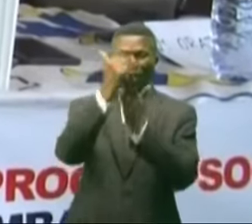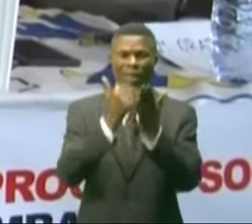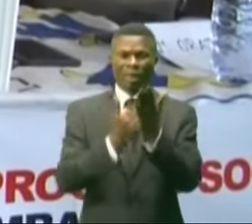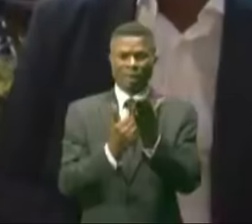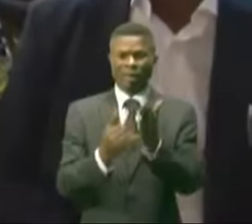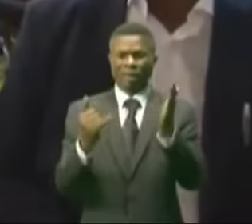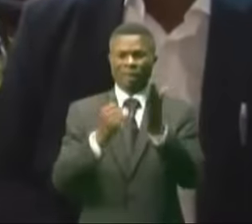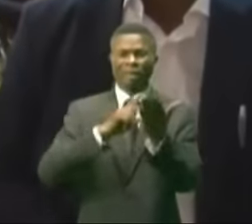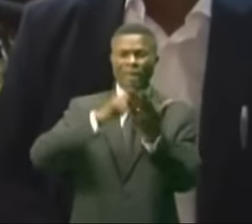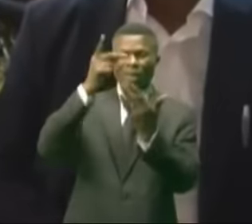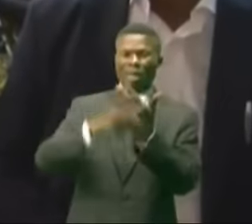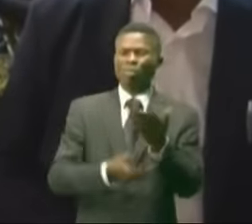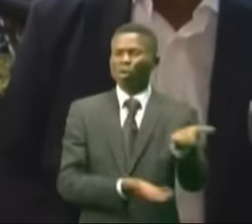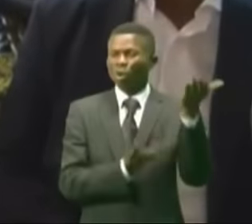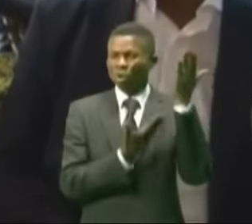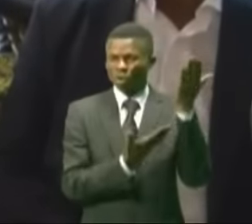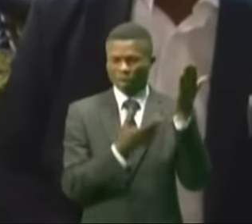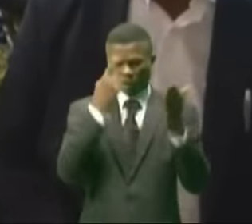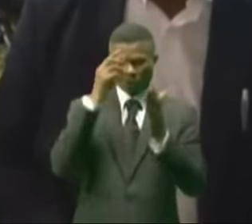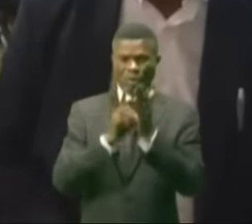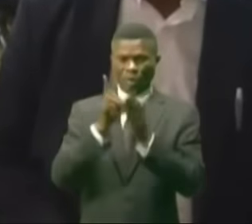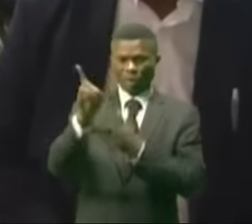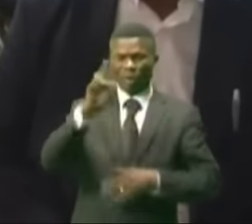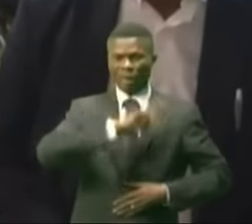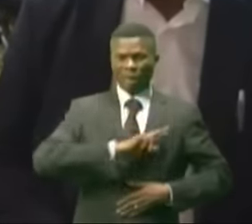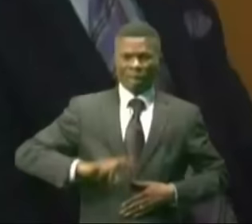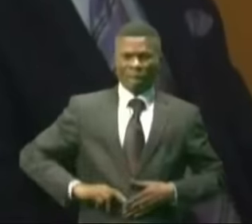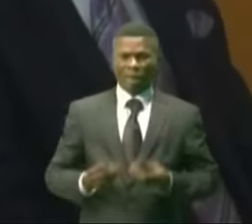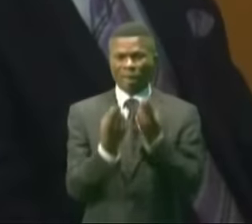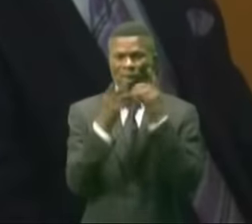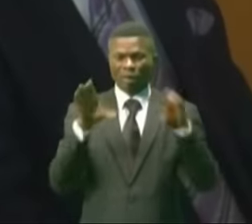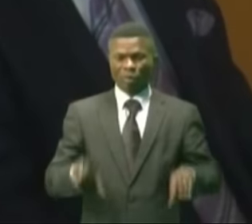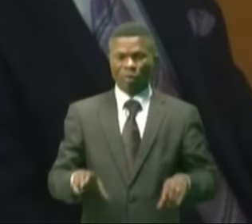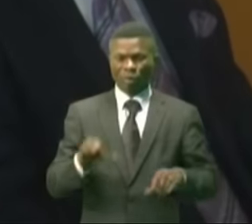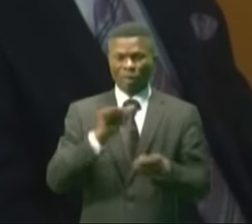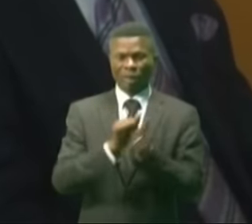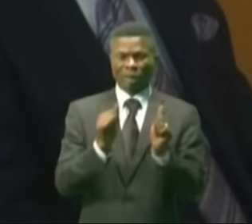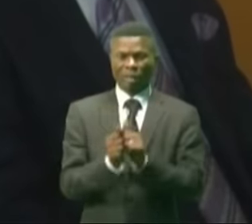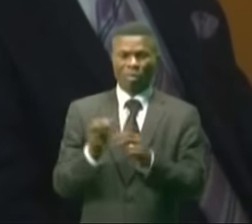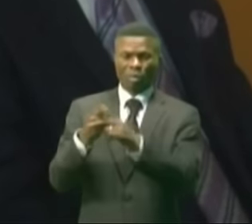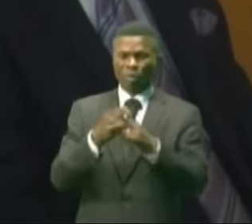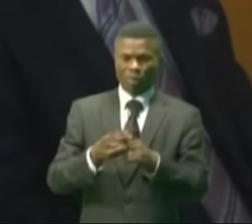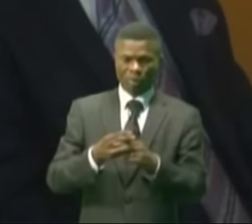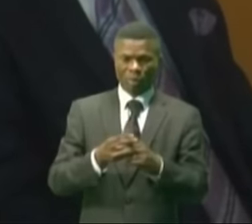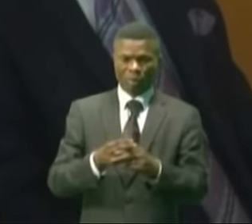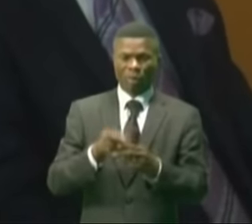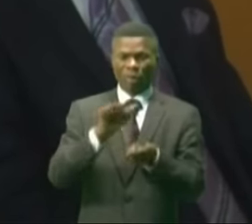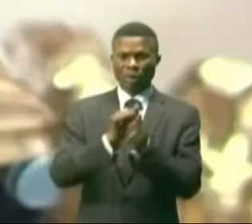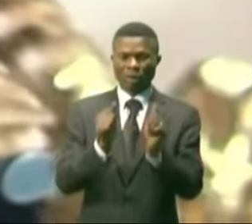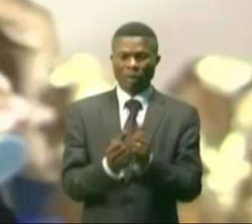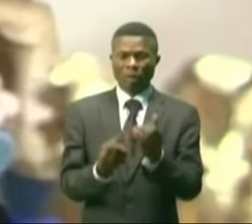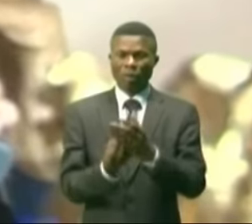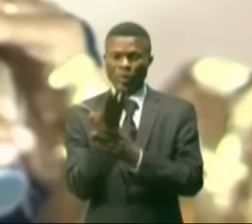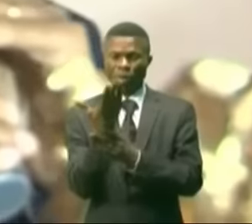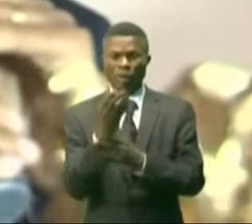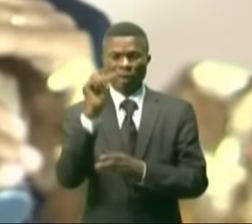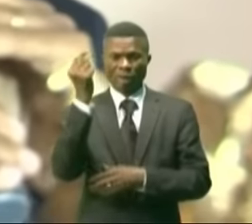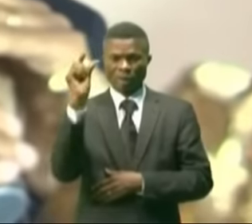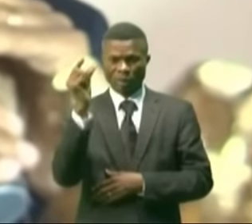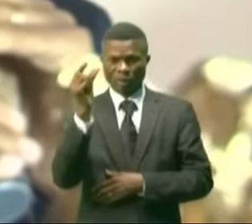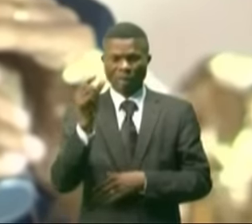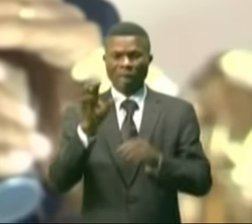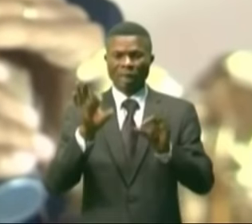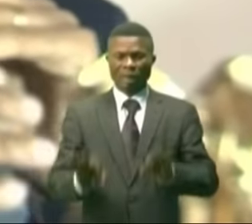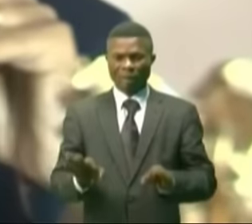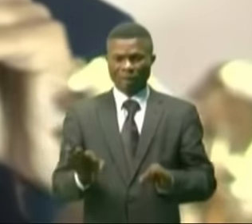6 axes prioritaires pour le développement de la RDC, dont la question sécuritaire et les ressources minières ou